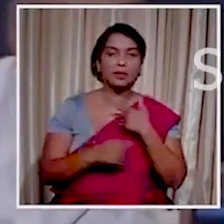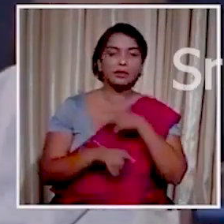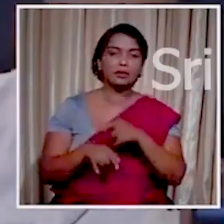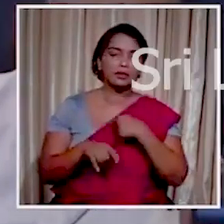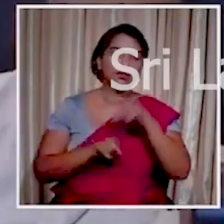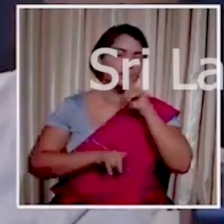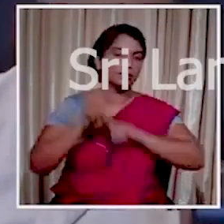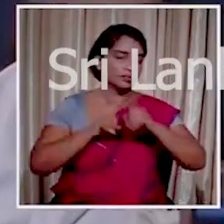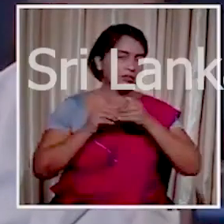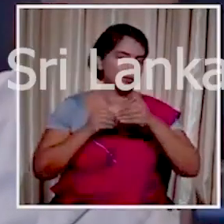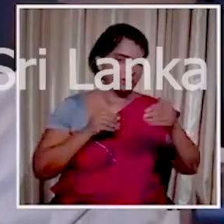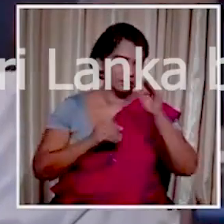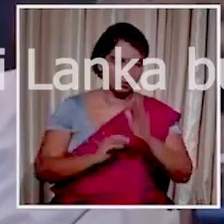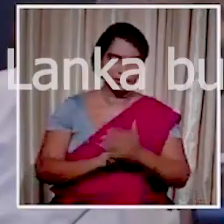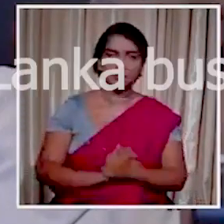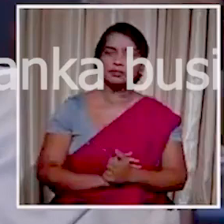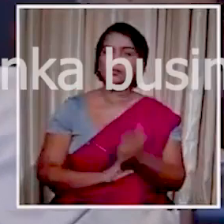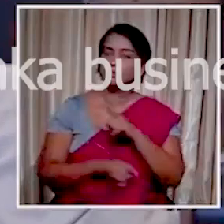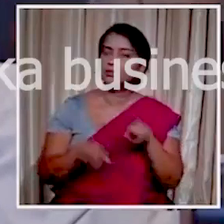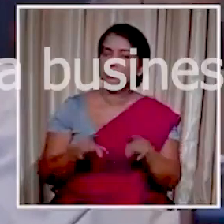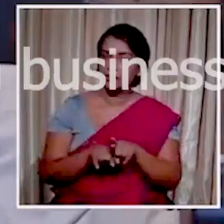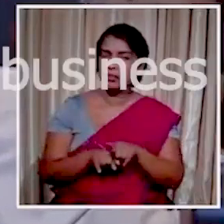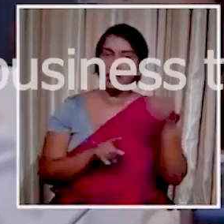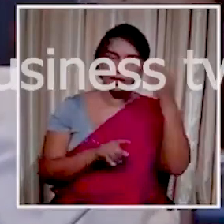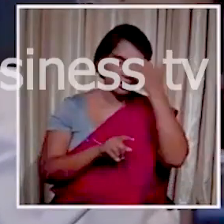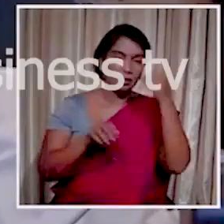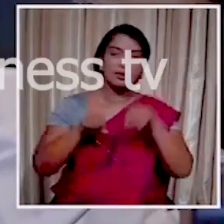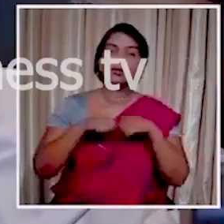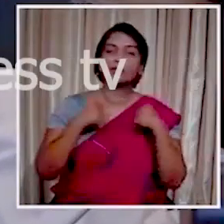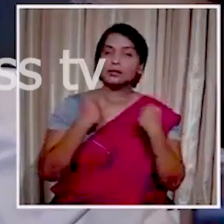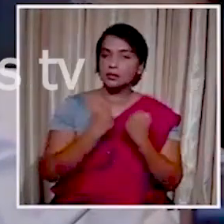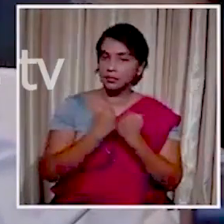අපි සාකච්ඡා කරන්න ඕනේ. ඒ වගේම ද්‍රවිඩ සන්ධානයේ